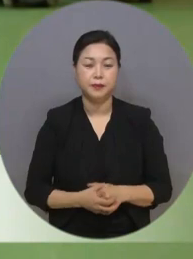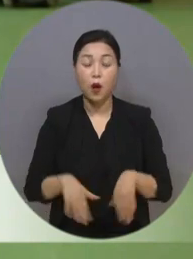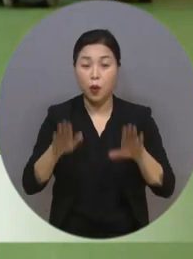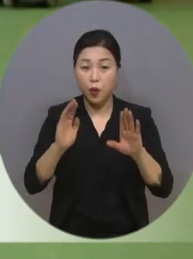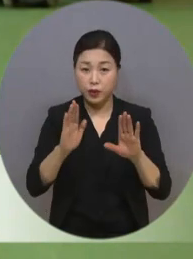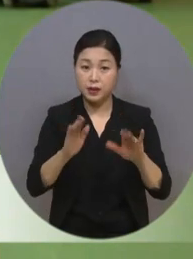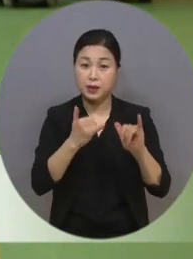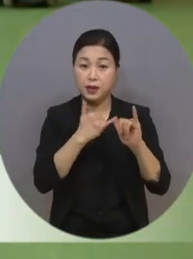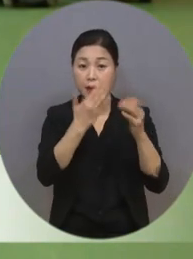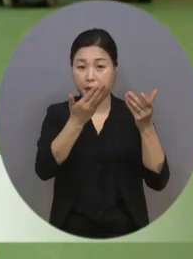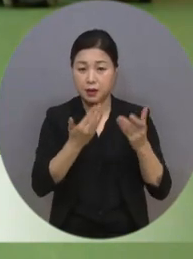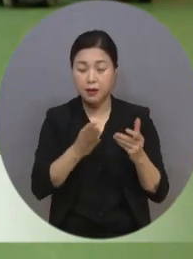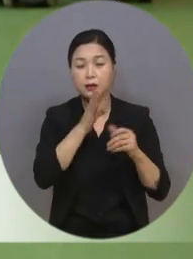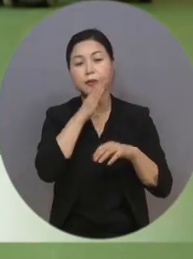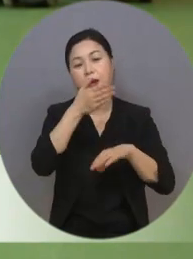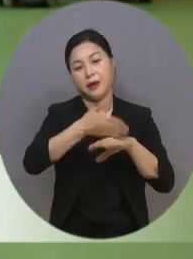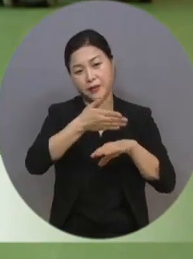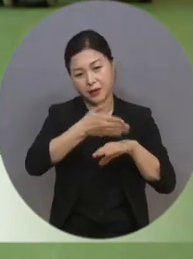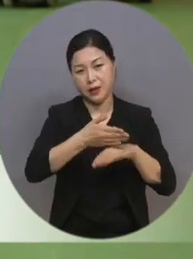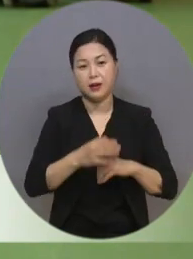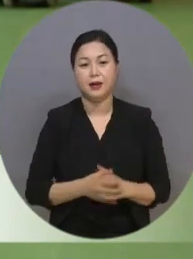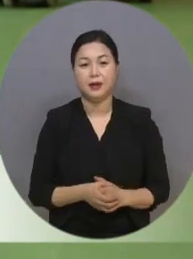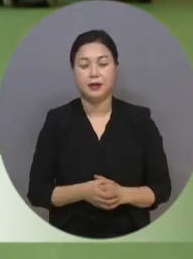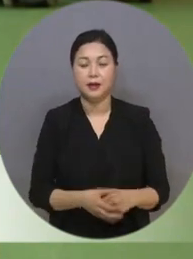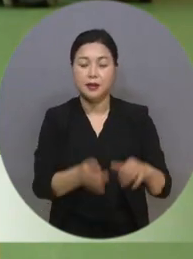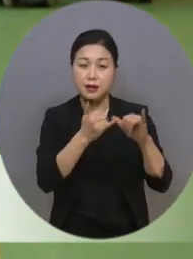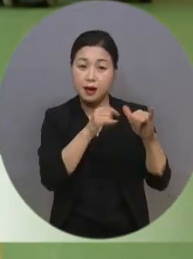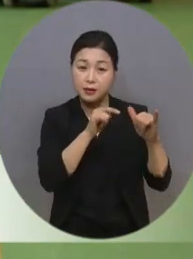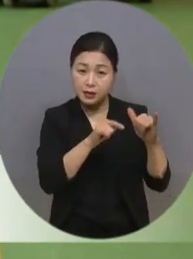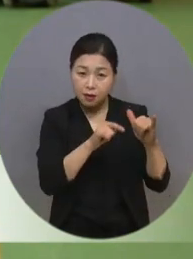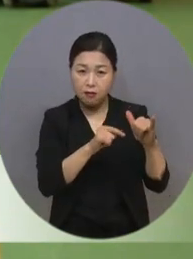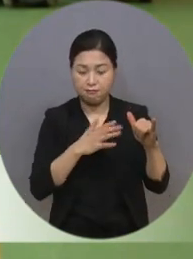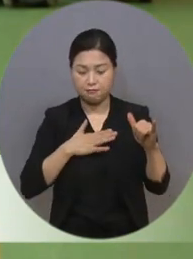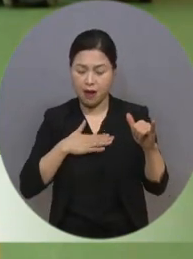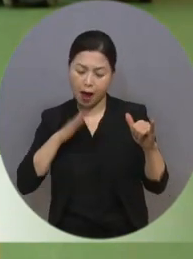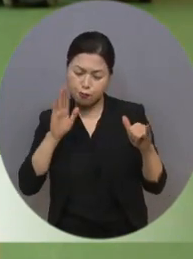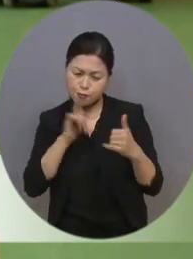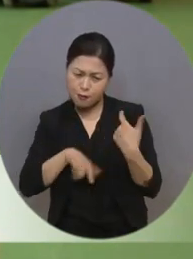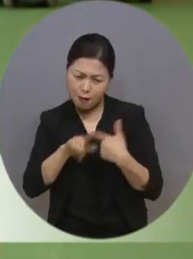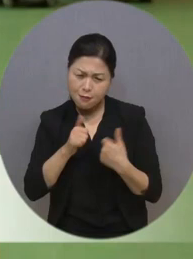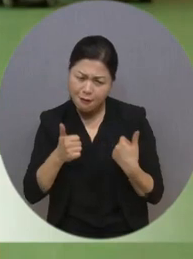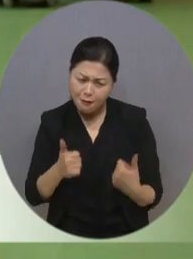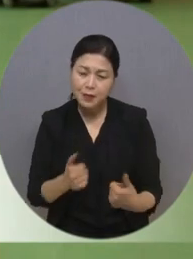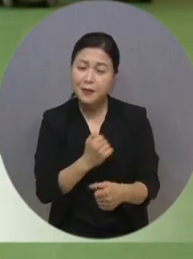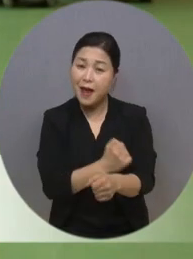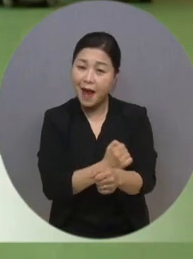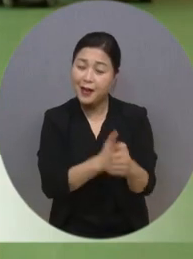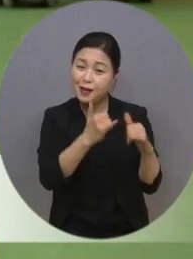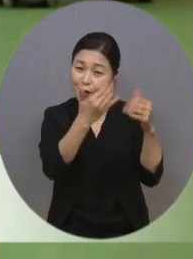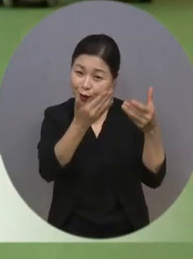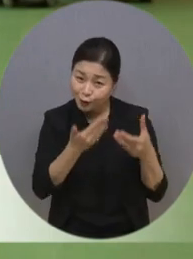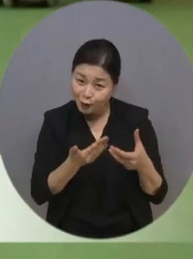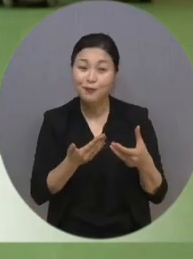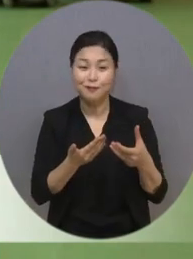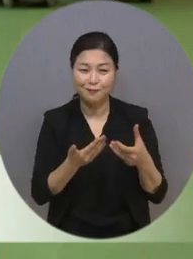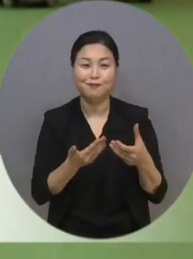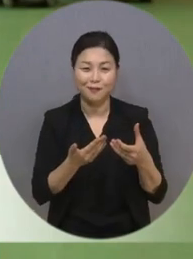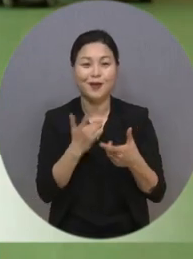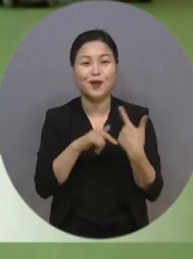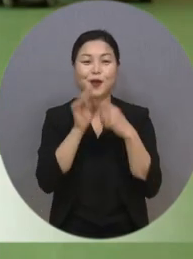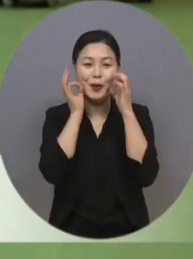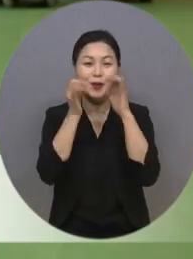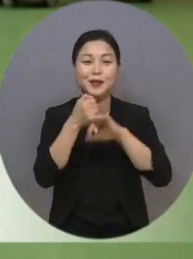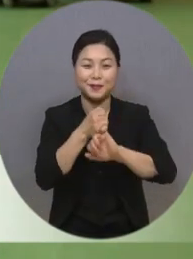이렇게 그 수상을 하게 돼서 감사드리고 이 상은 앞으로 더 열심히 하라는 상으로 알고 더